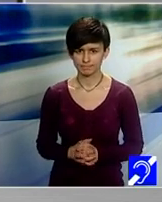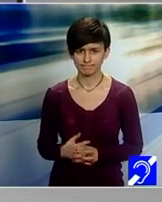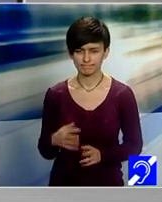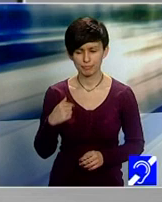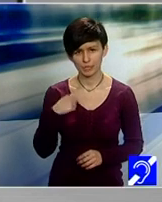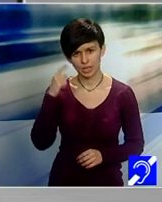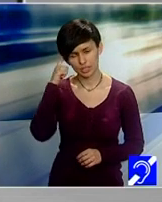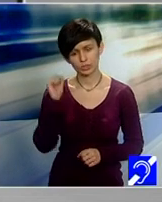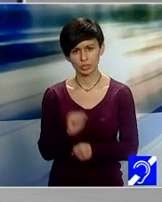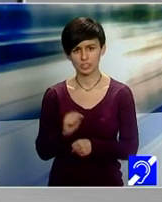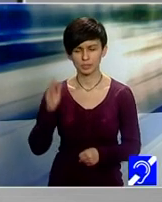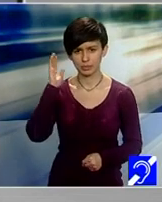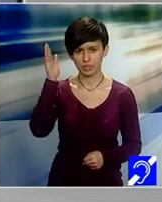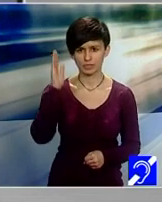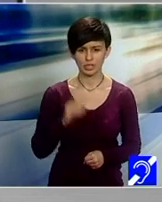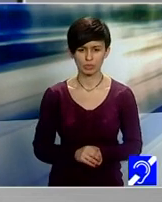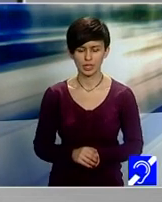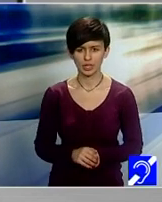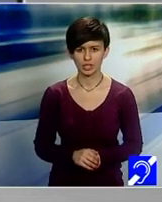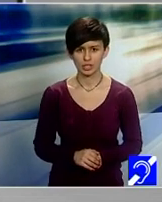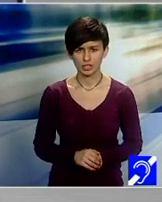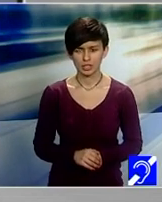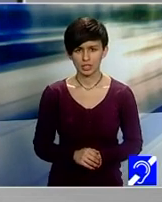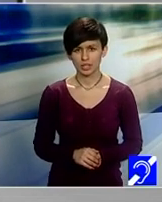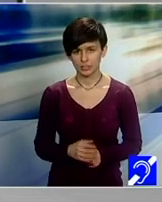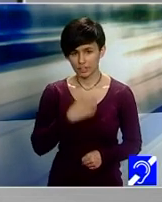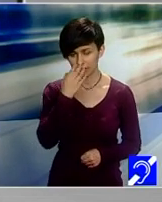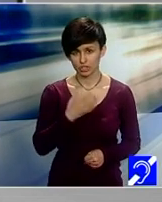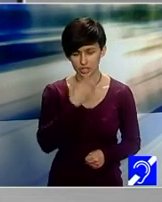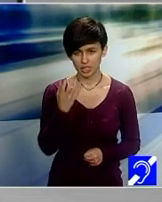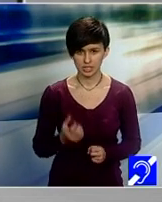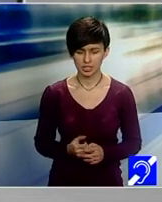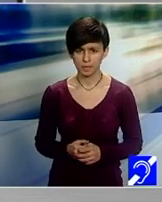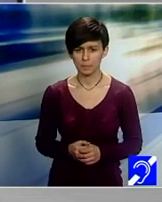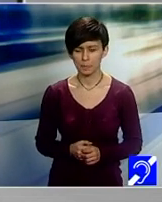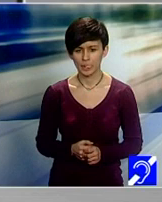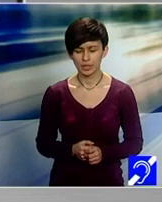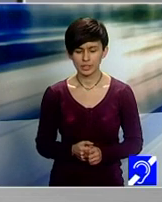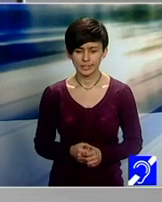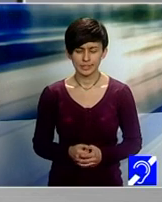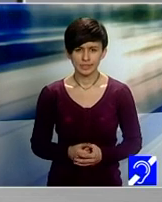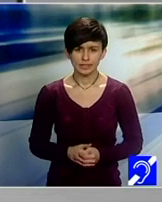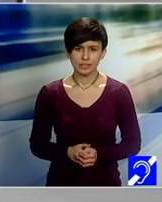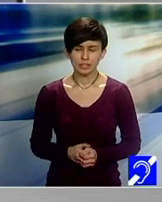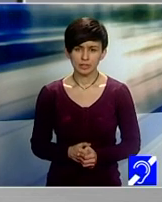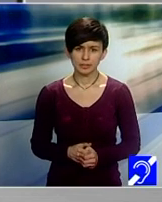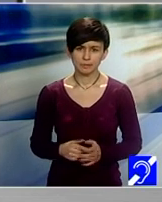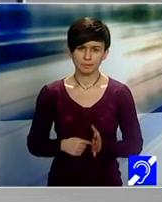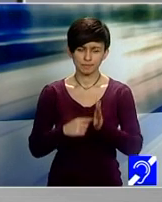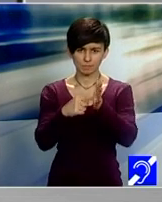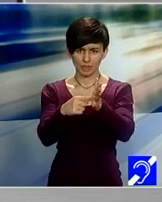eu, săptămâna viitoare, dacă nu mă înșel, urmează să aibă loc această ședință la Comisia Juridică, unde vom